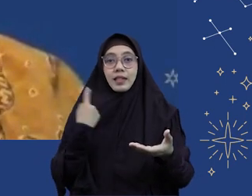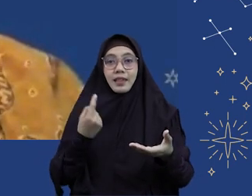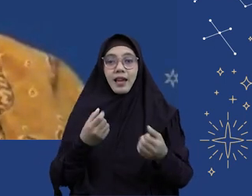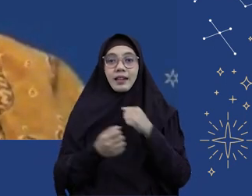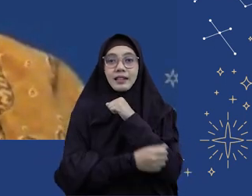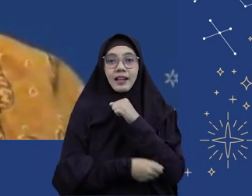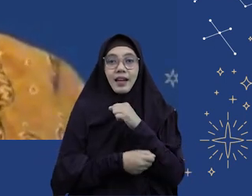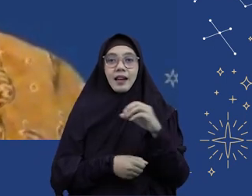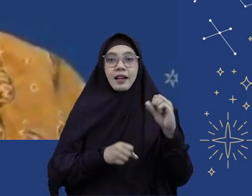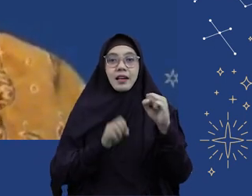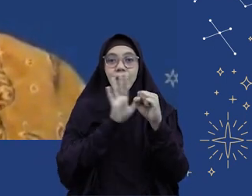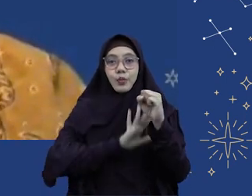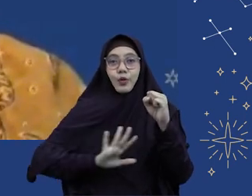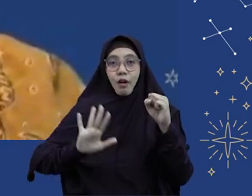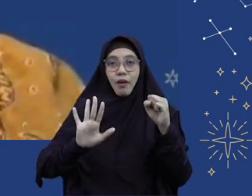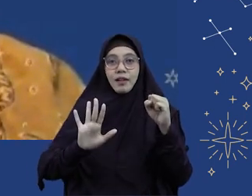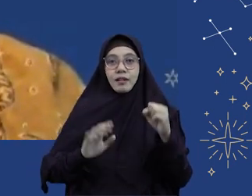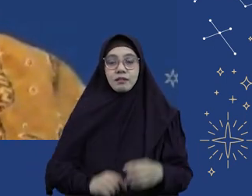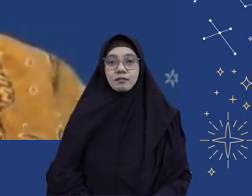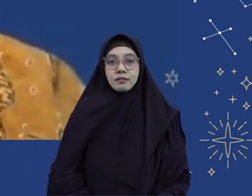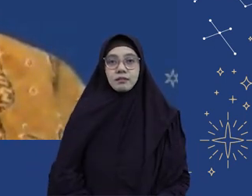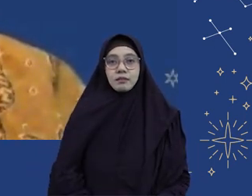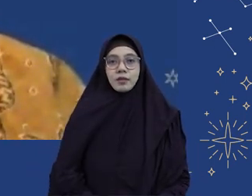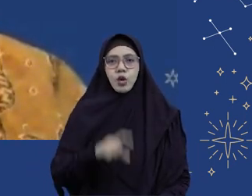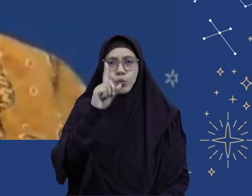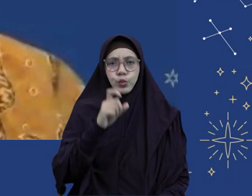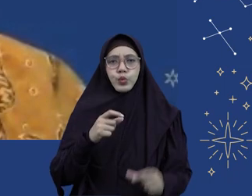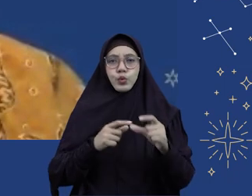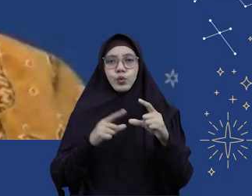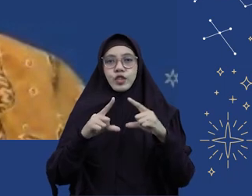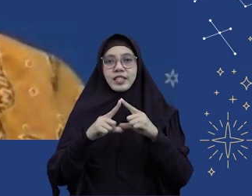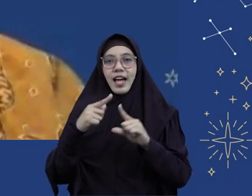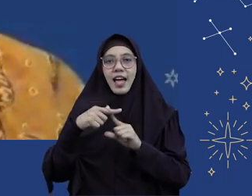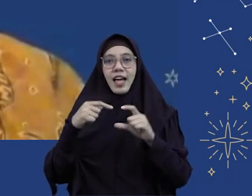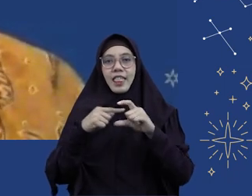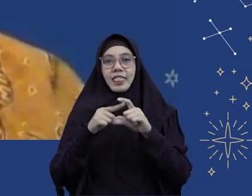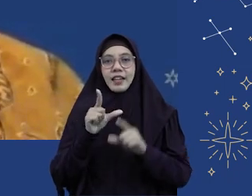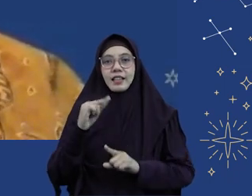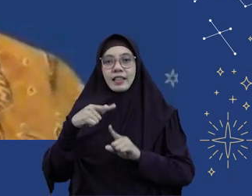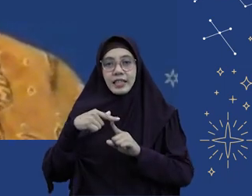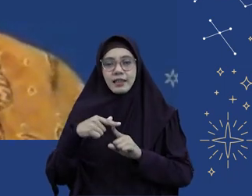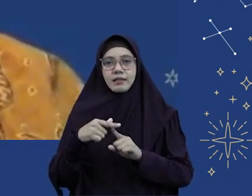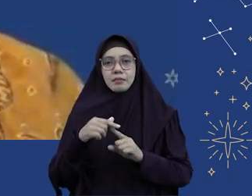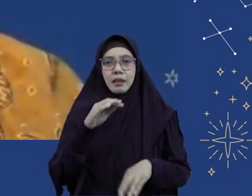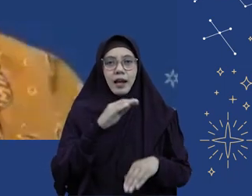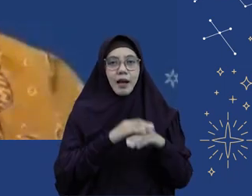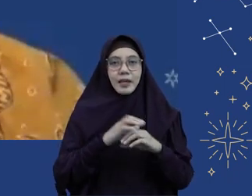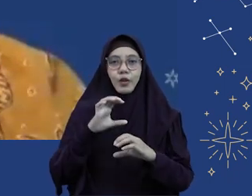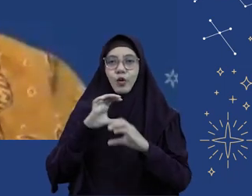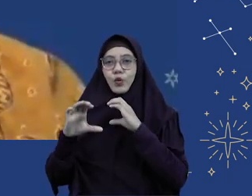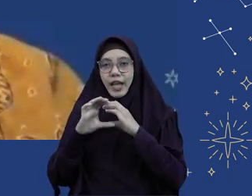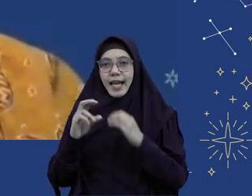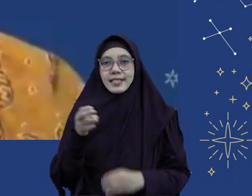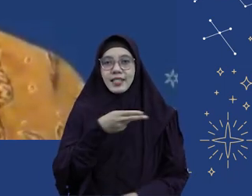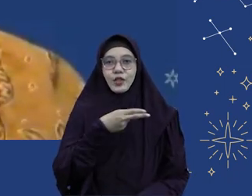country negara kepulauan yang sangat membutuhkan kehadiran satelit untuk melengkapi infrastruktur Telekomunikasi